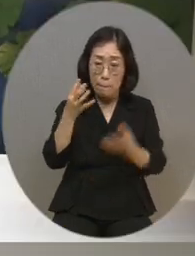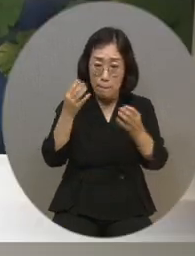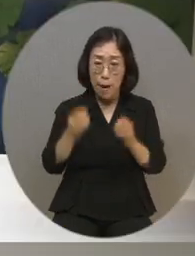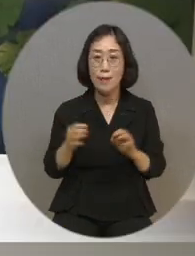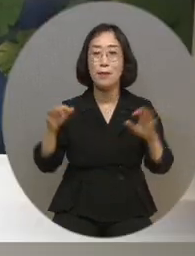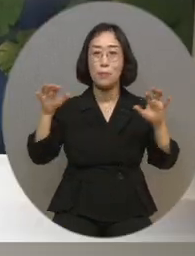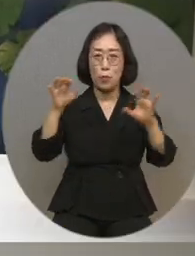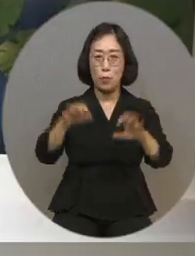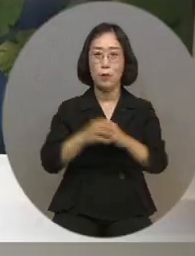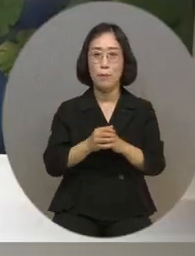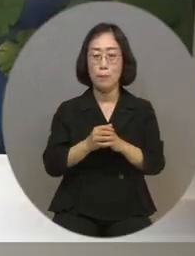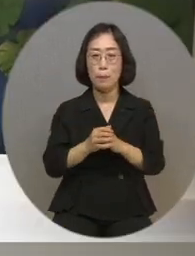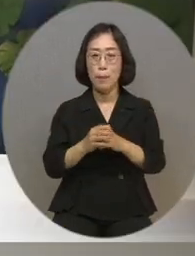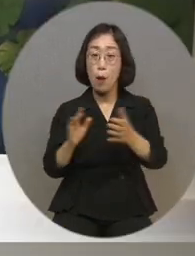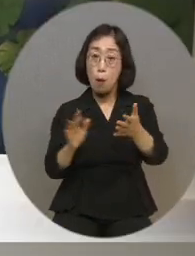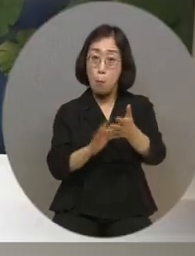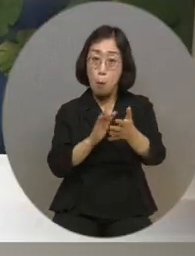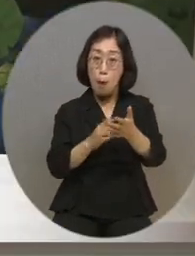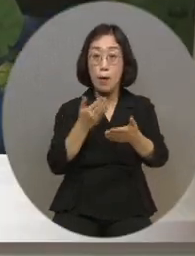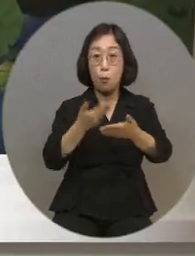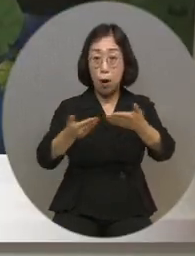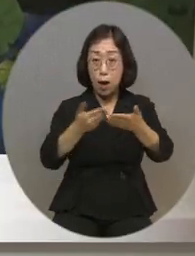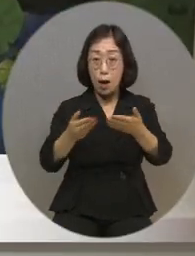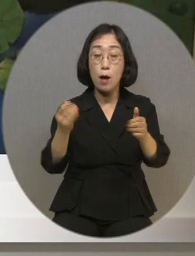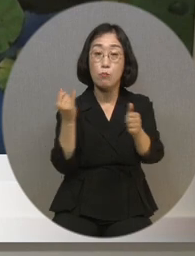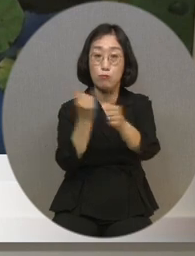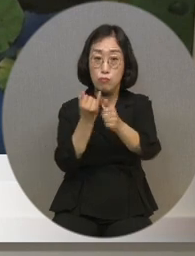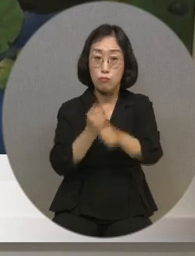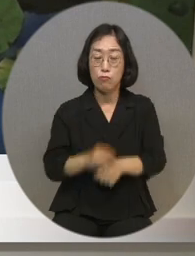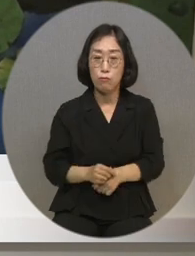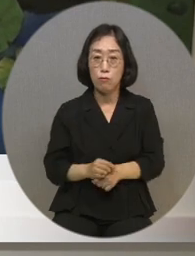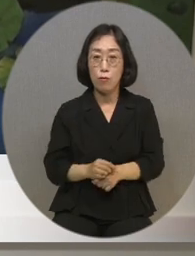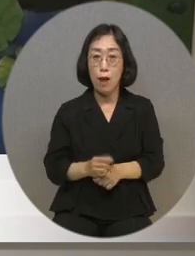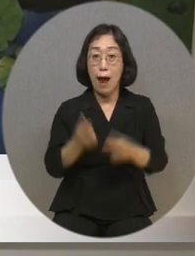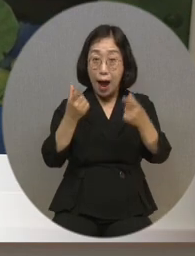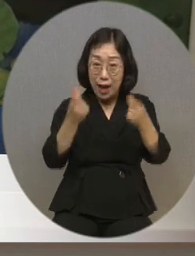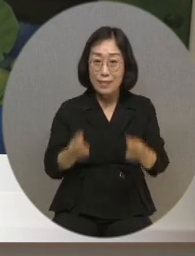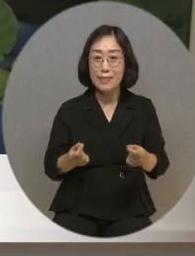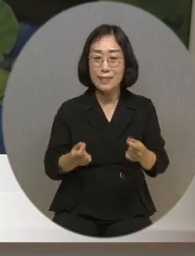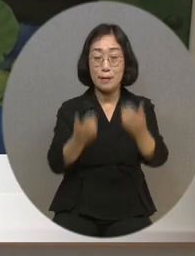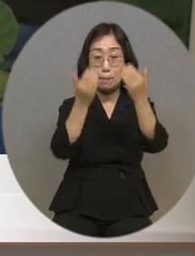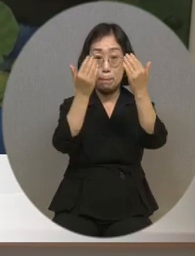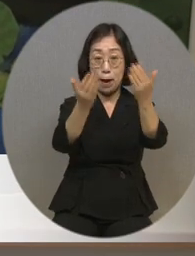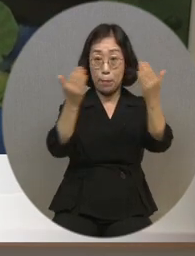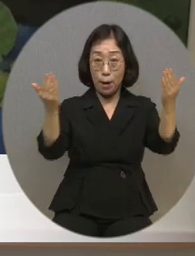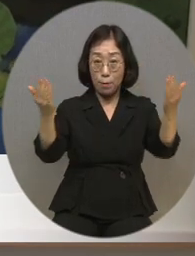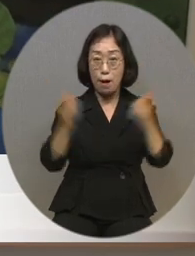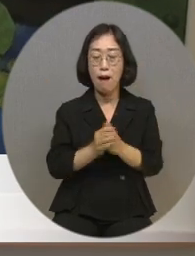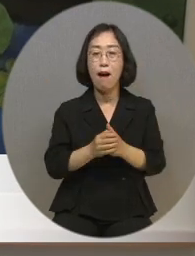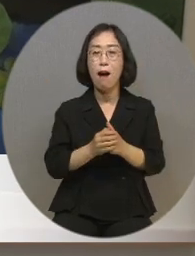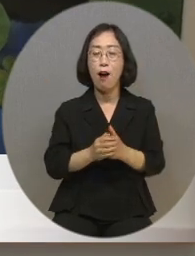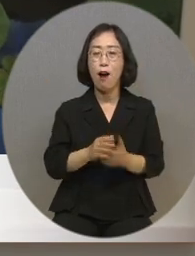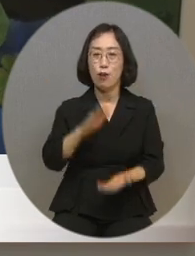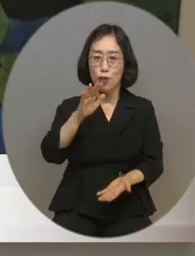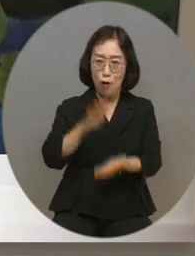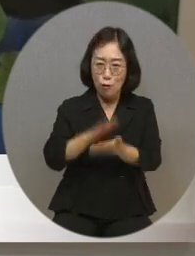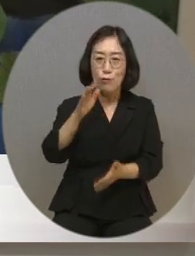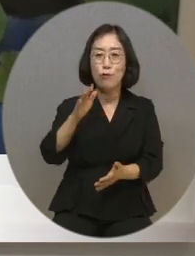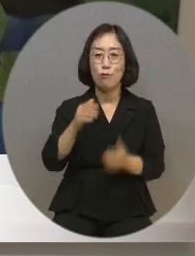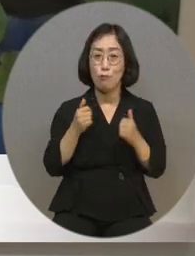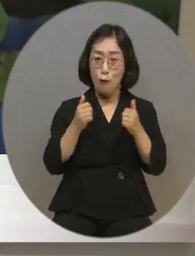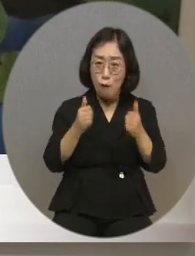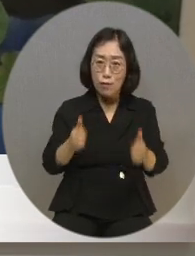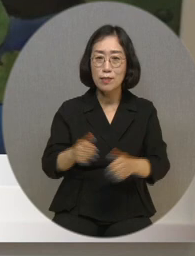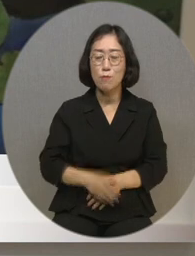갔습니다. 모바일 그 화가 부부가 부부 합동전에서 그 열정으로 해서 이런